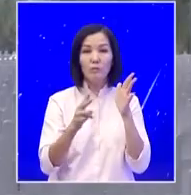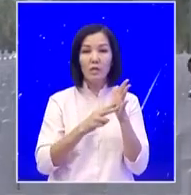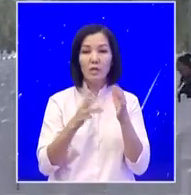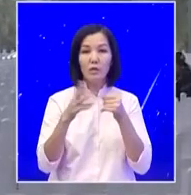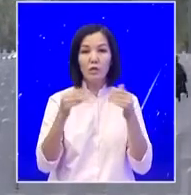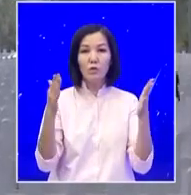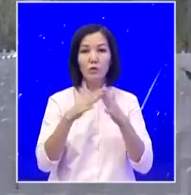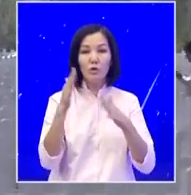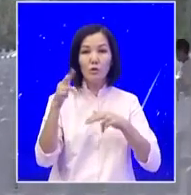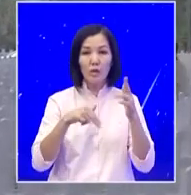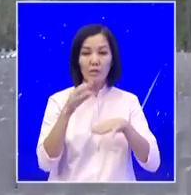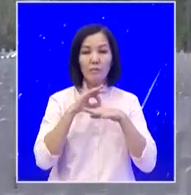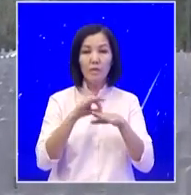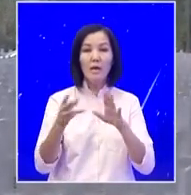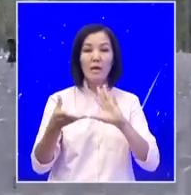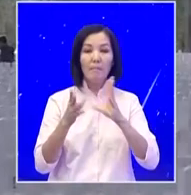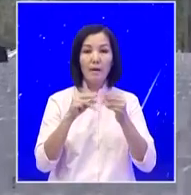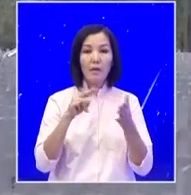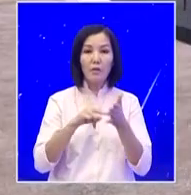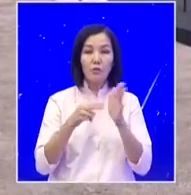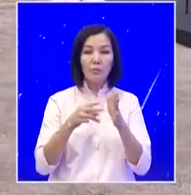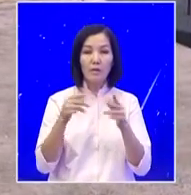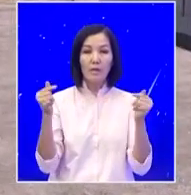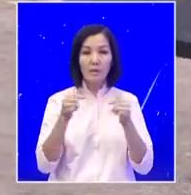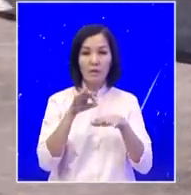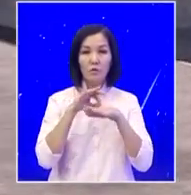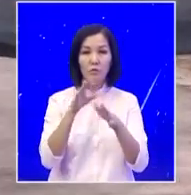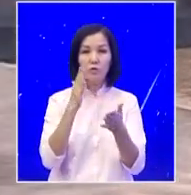құрылысы қарқынды. Барлығы жоспарға сәйкес жүргізіліп жатыр.